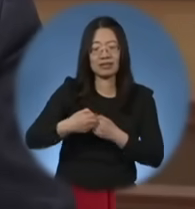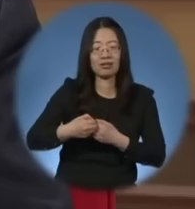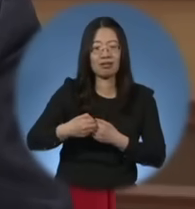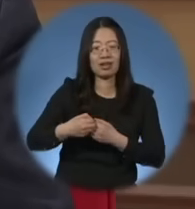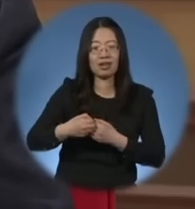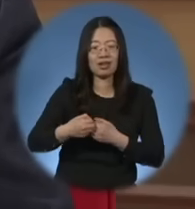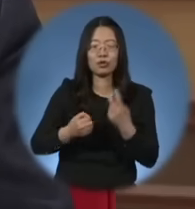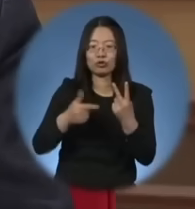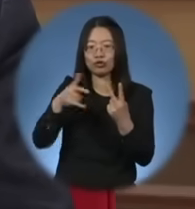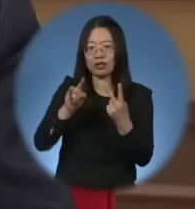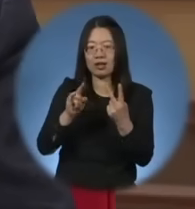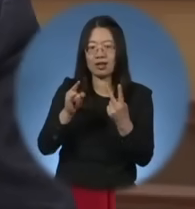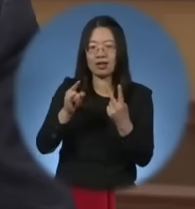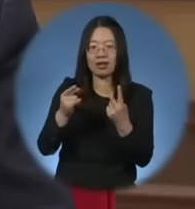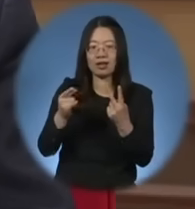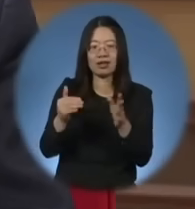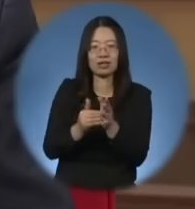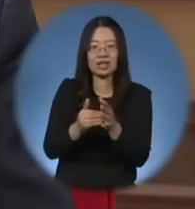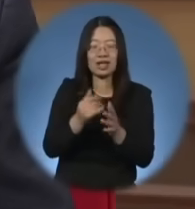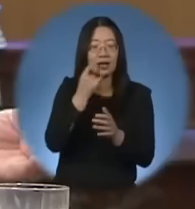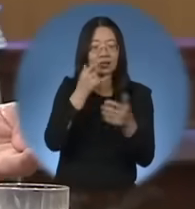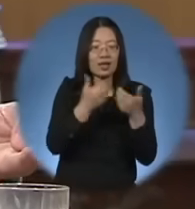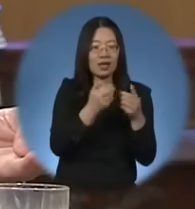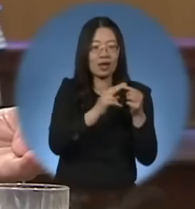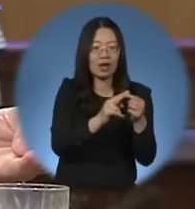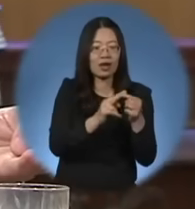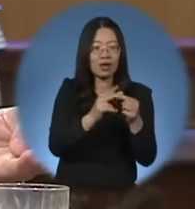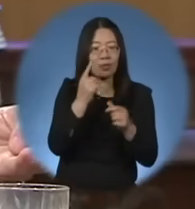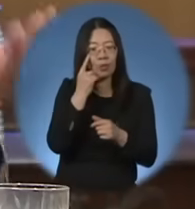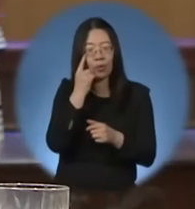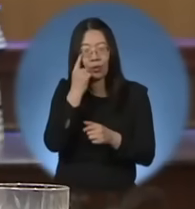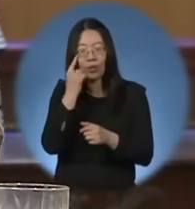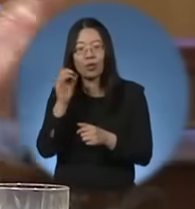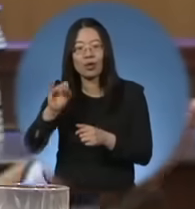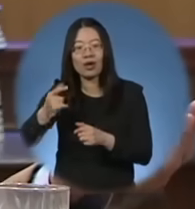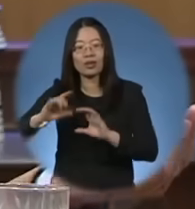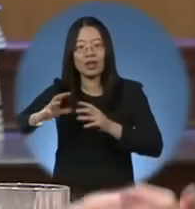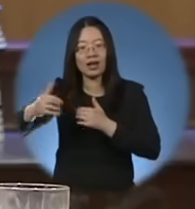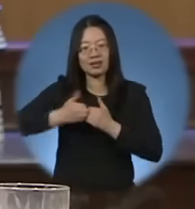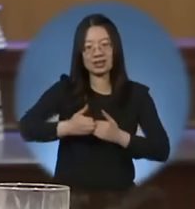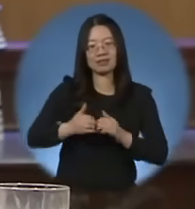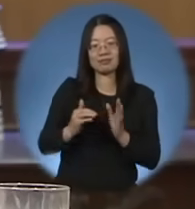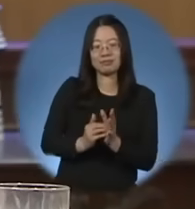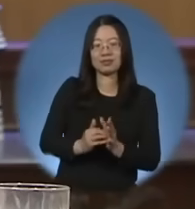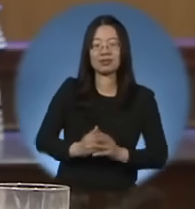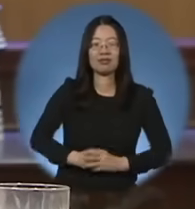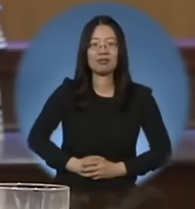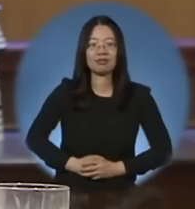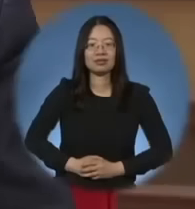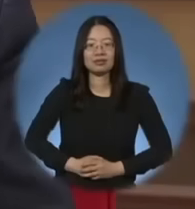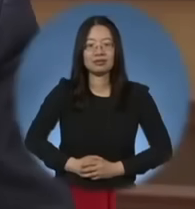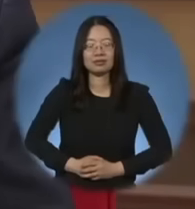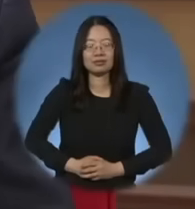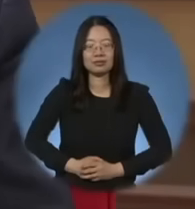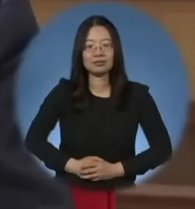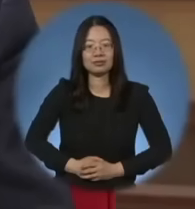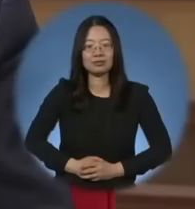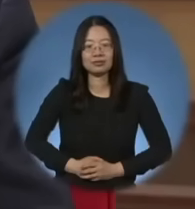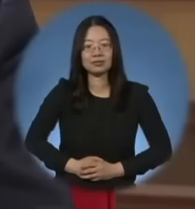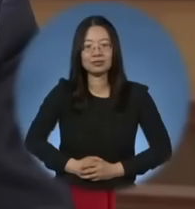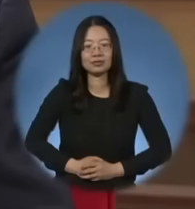지약 두 개밖에 없다고 생각해요 임진란 하고 몽고 원나라의 짐이 원나라 치 근데